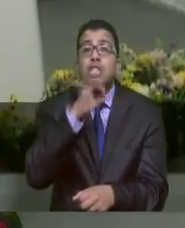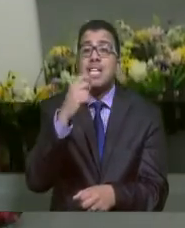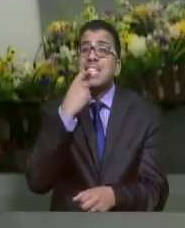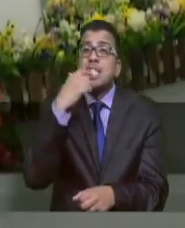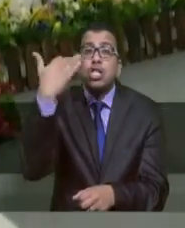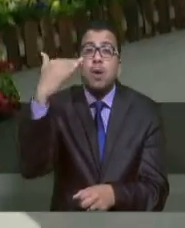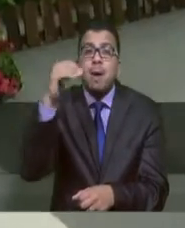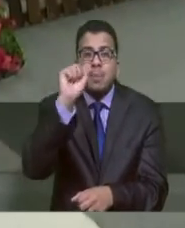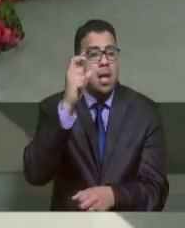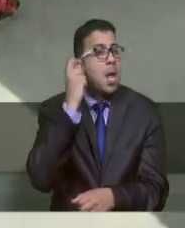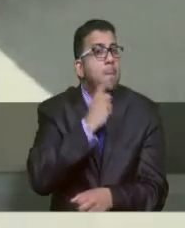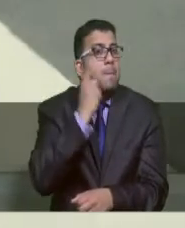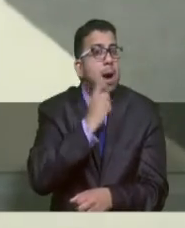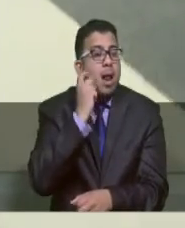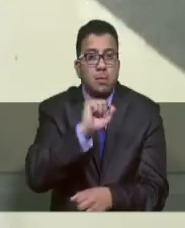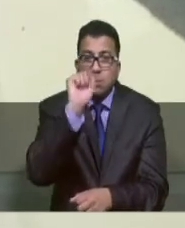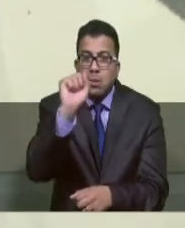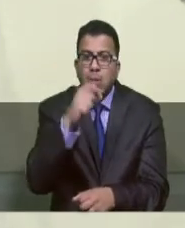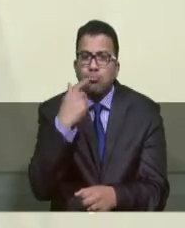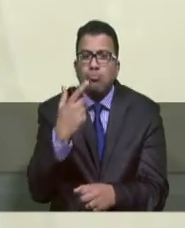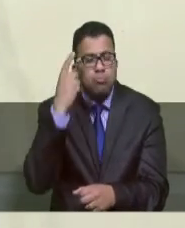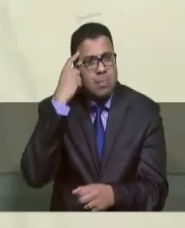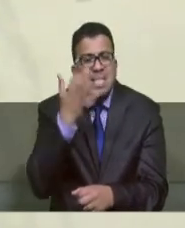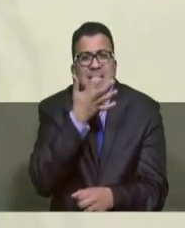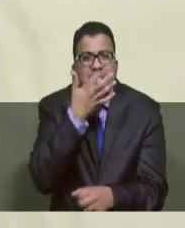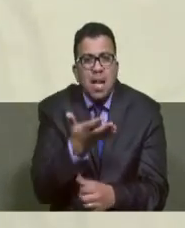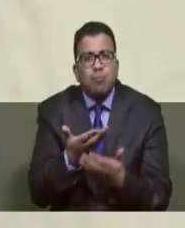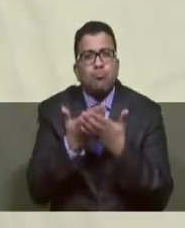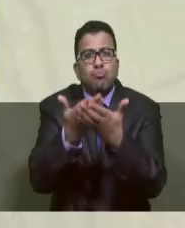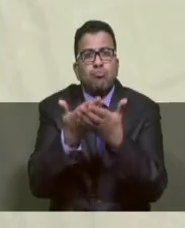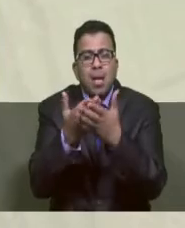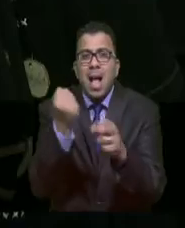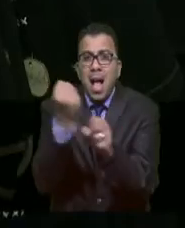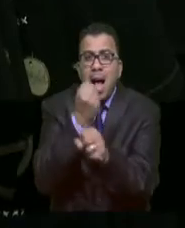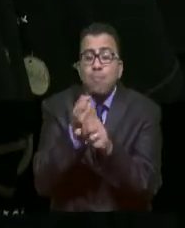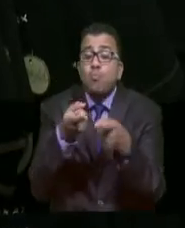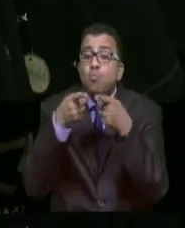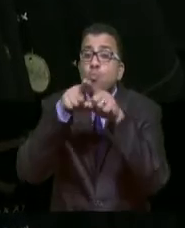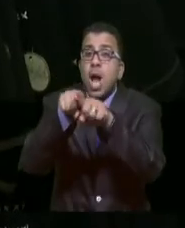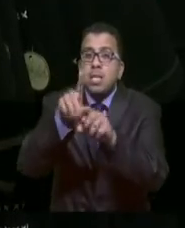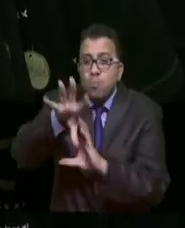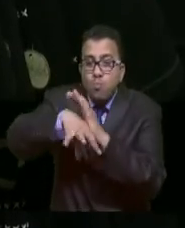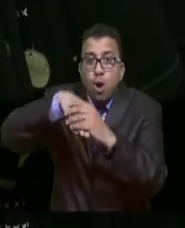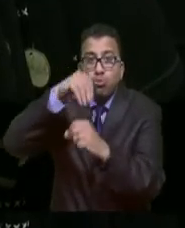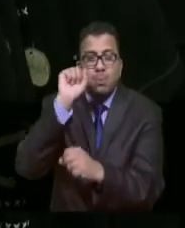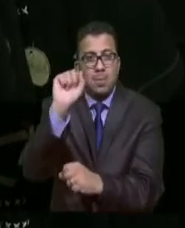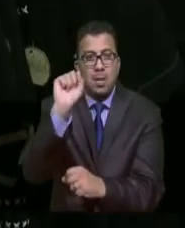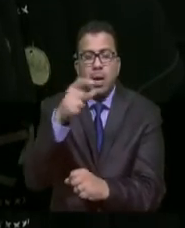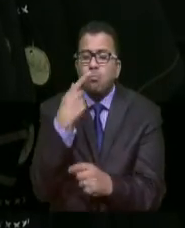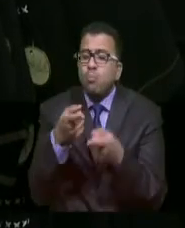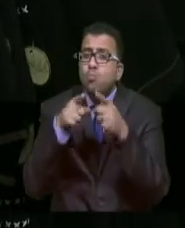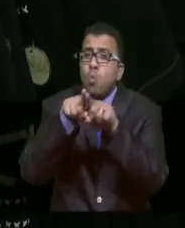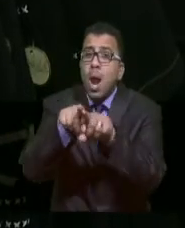الشباب الاماراتي، ويقدم مجموعه من التسهيلات ومرافق بيئه الاعمال المناسبه لمشاريعهم التي